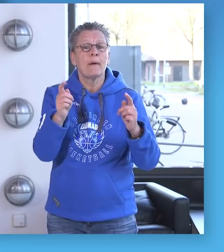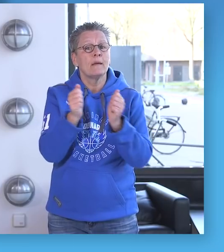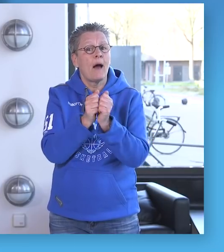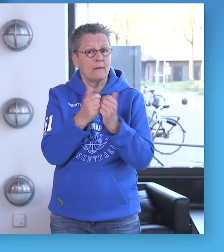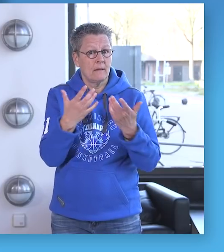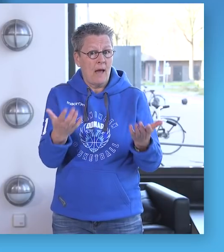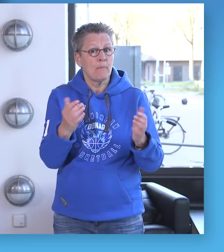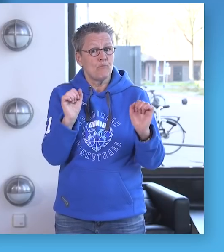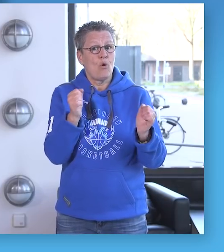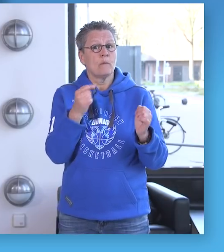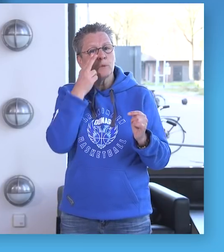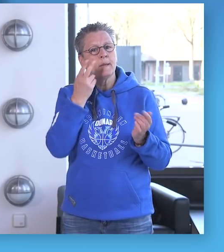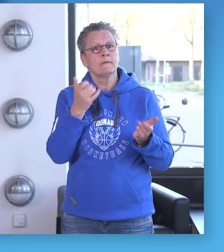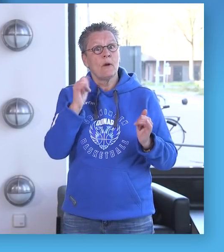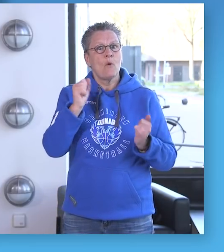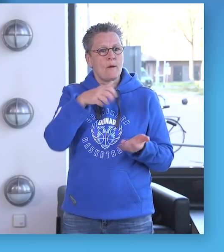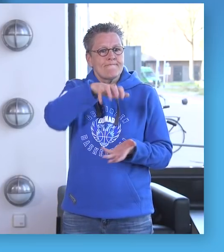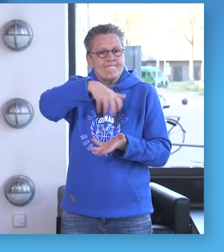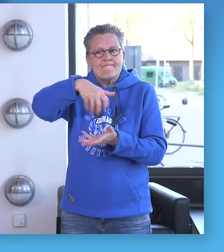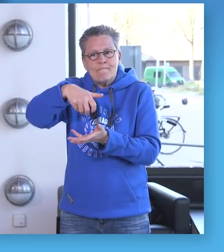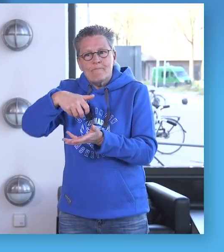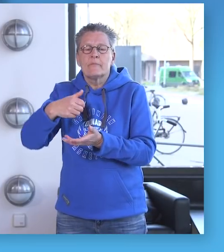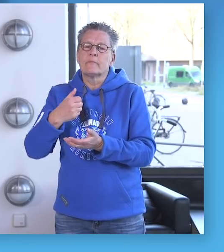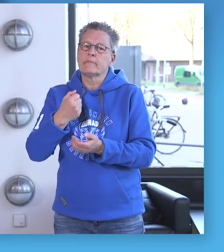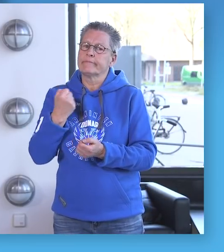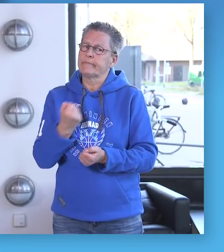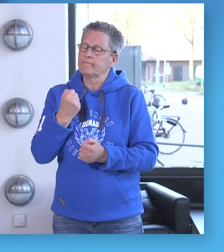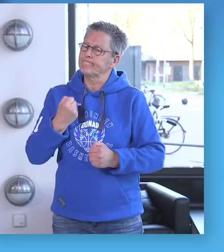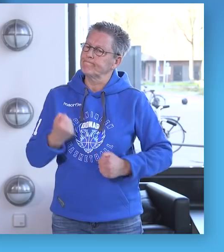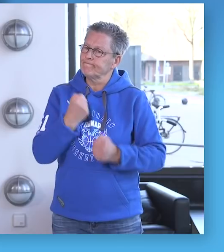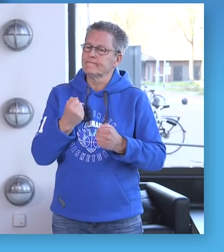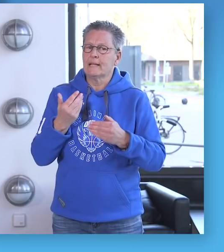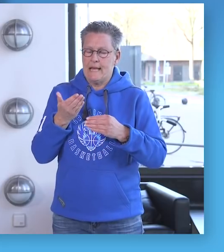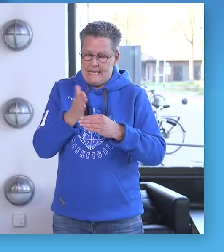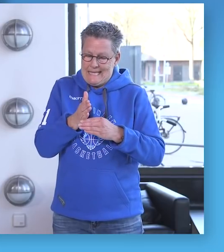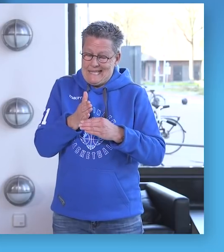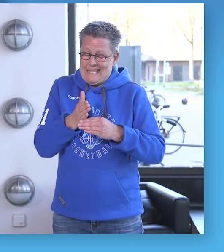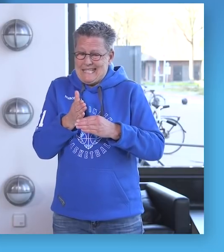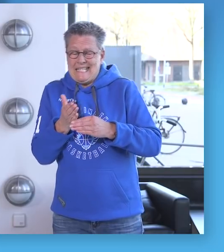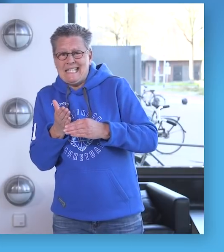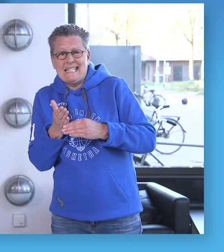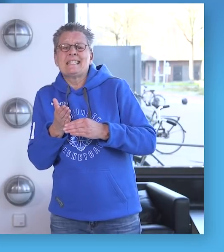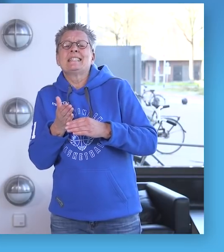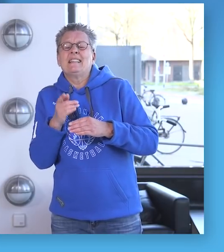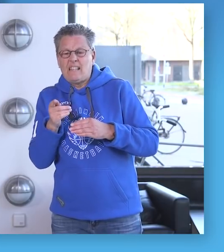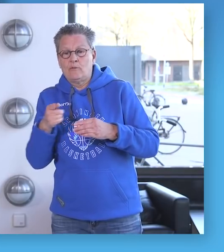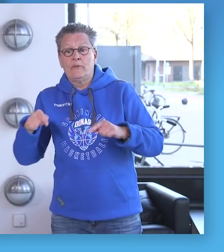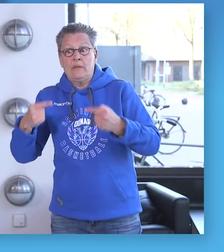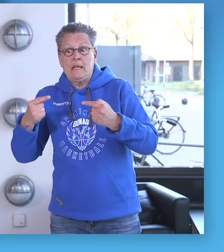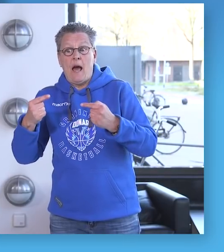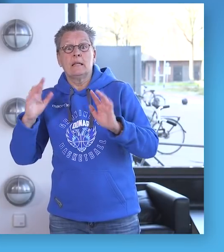mogelijk dus te verzamelen. En daarom is het ook hartstikke jammer dat we op het randje eigenlijk van het spelen van die